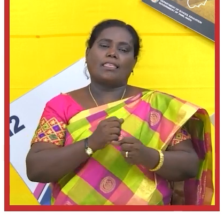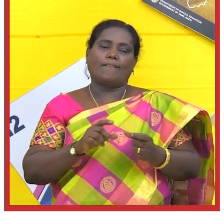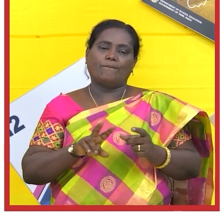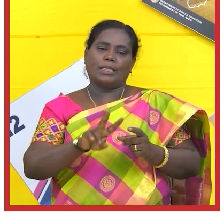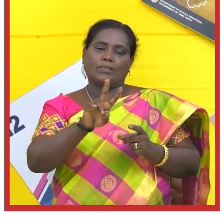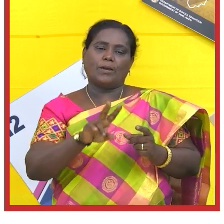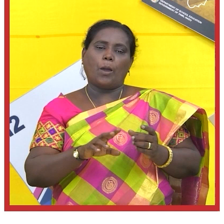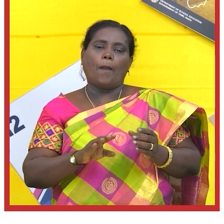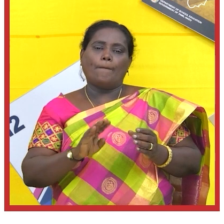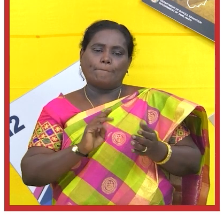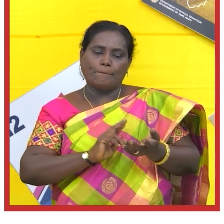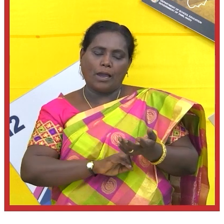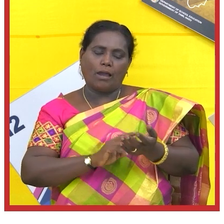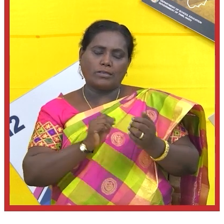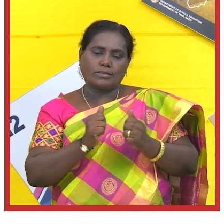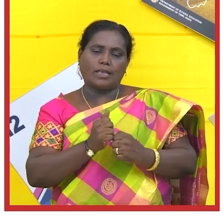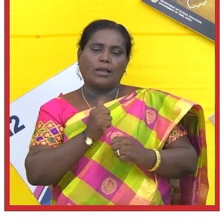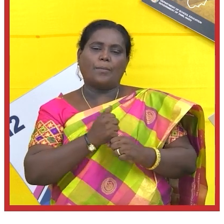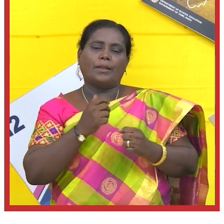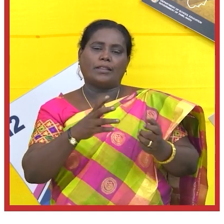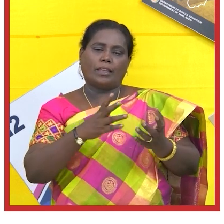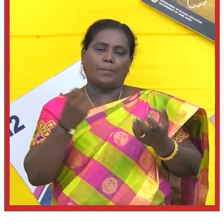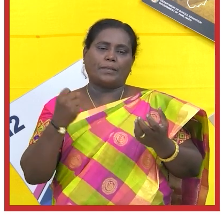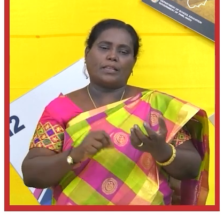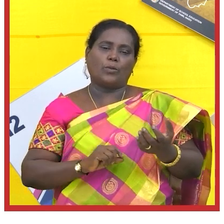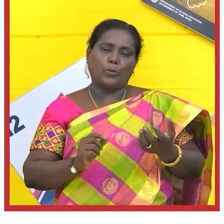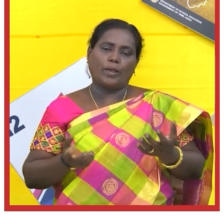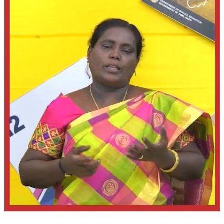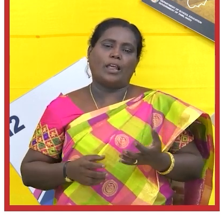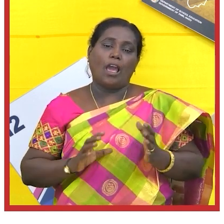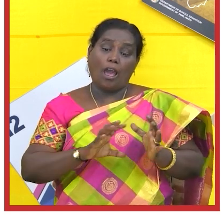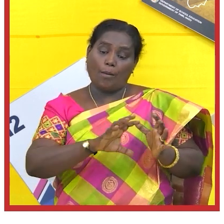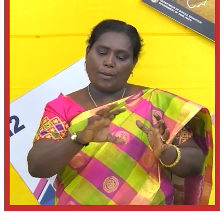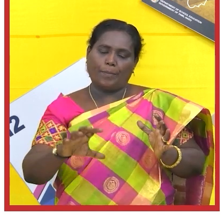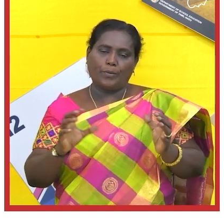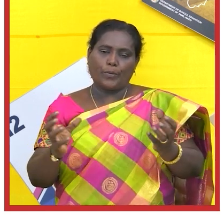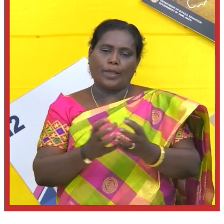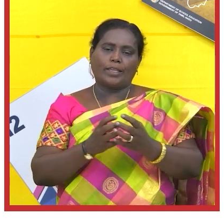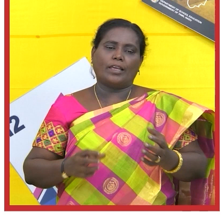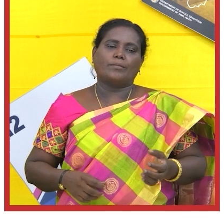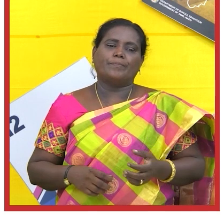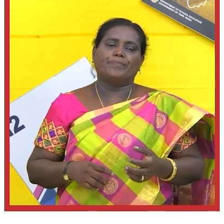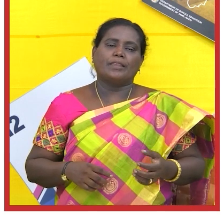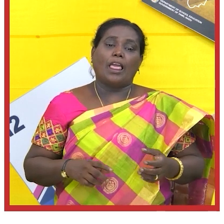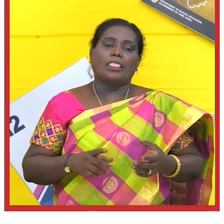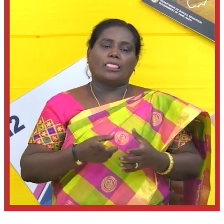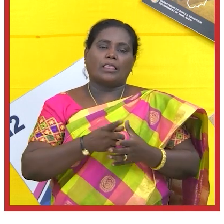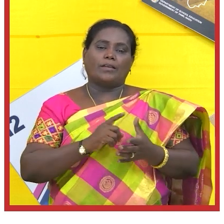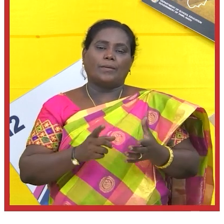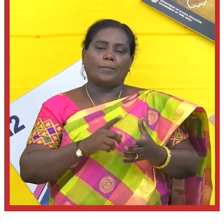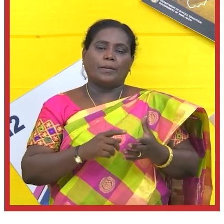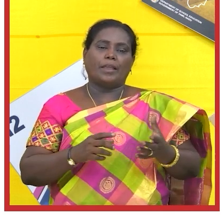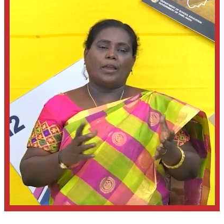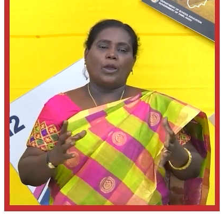ஏற்படுத்தி தமிழ் மொழிக்காக, தமிழ் இசைக்காக ஒரு பெரிய போராட்டம் அல்லது பெரிய ஒரு விழிப்புணர்வை